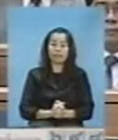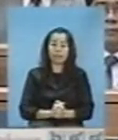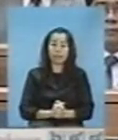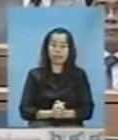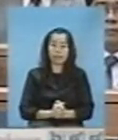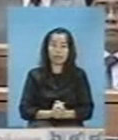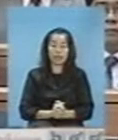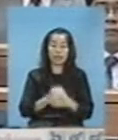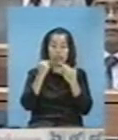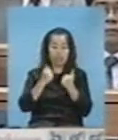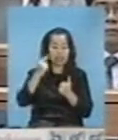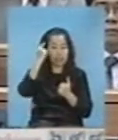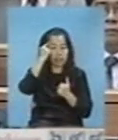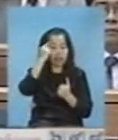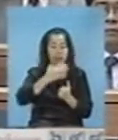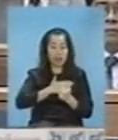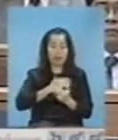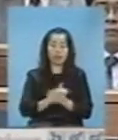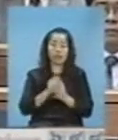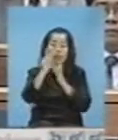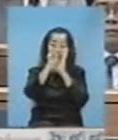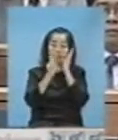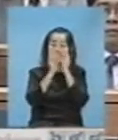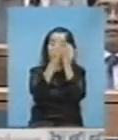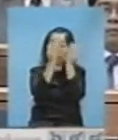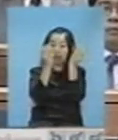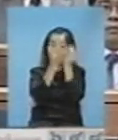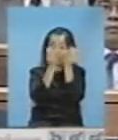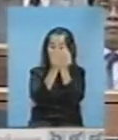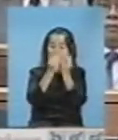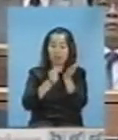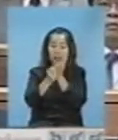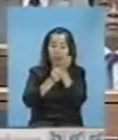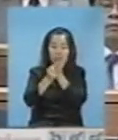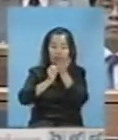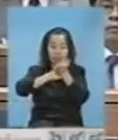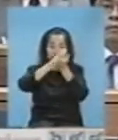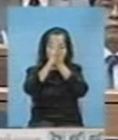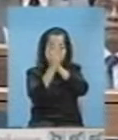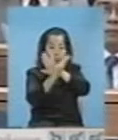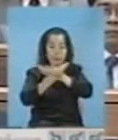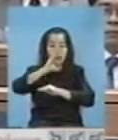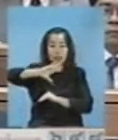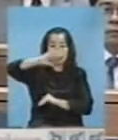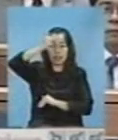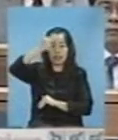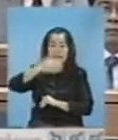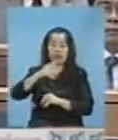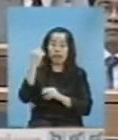ประเด็นที่กระผมเห็นว่ารัฐธรรมนูญฉบับปัจจุบันได้ปรับปรุงแก้ไขให้ดีขึ้นกว่ารัฐธรรมนูญ